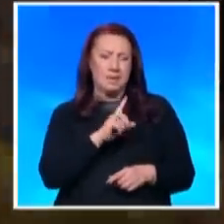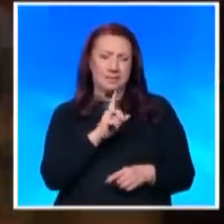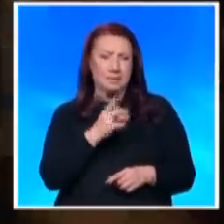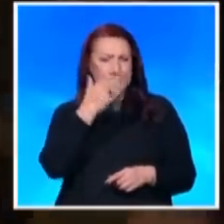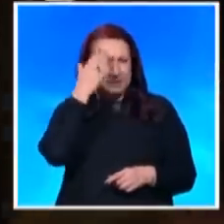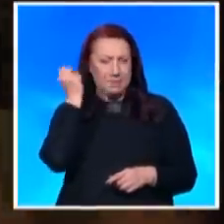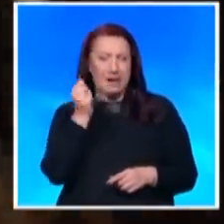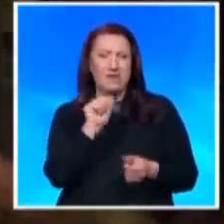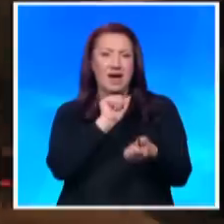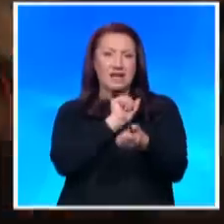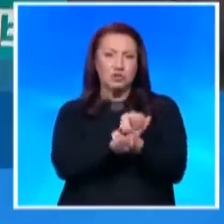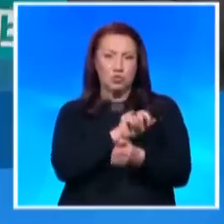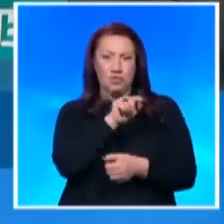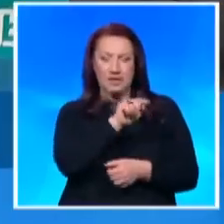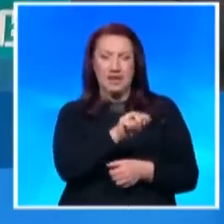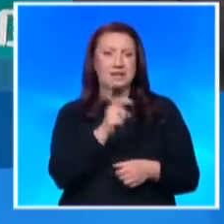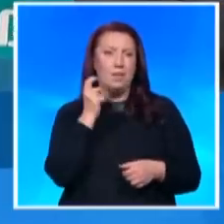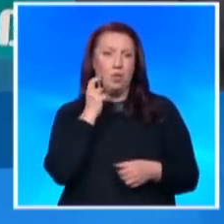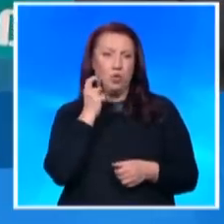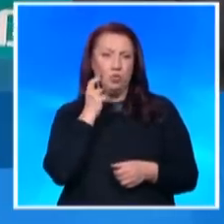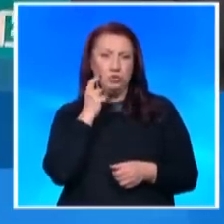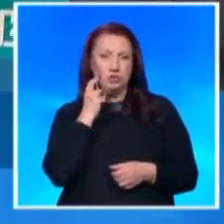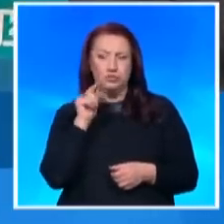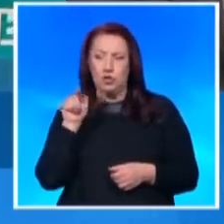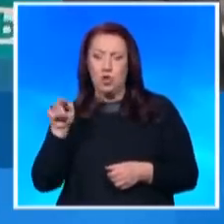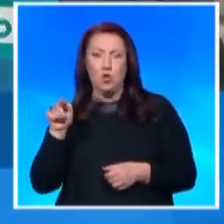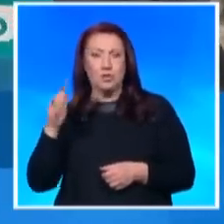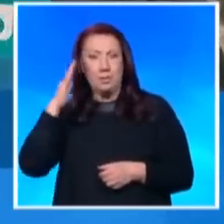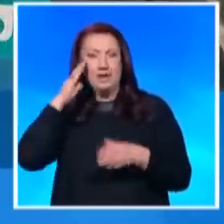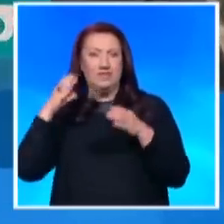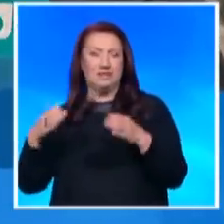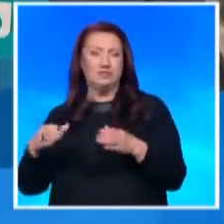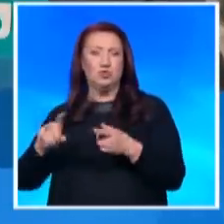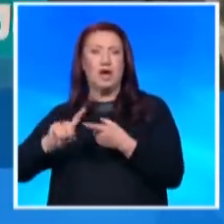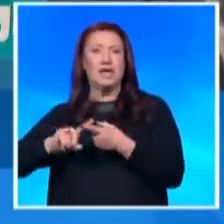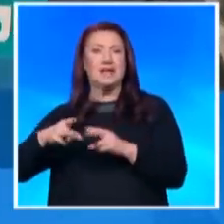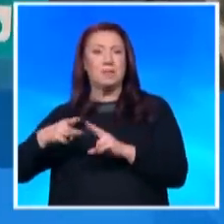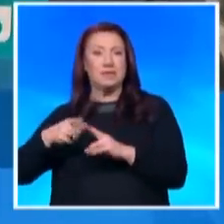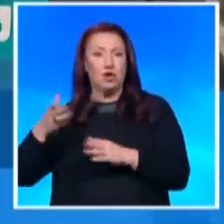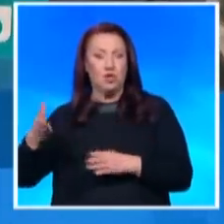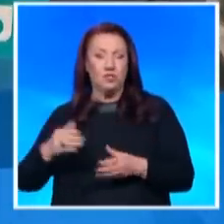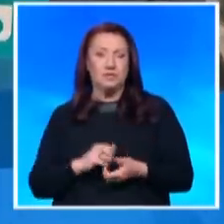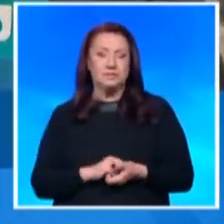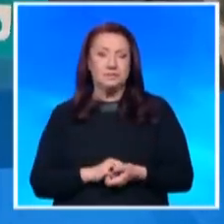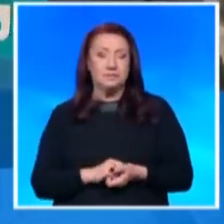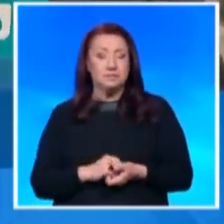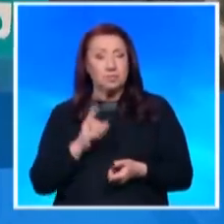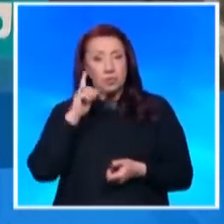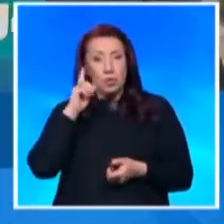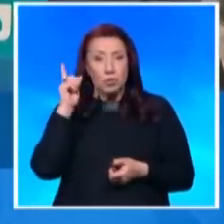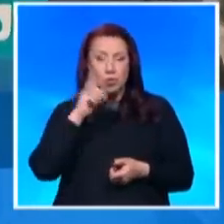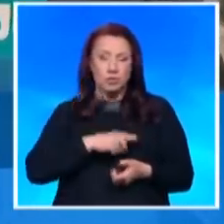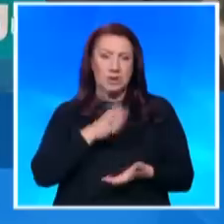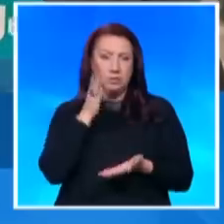на Кирил Петков. И така, утре е последният ден за разговори